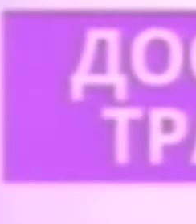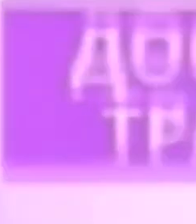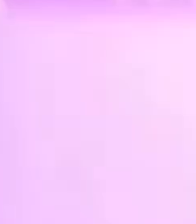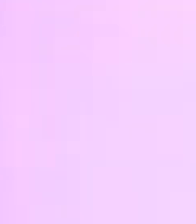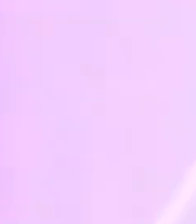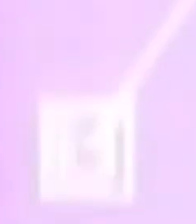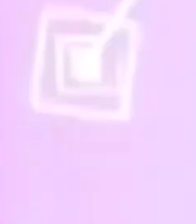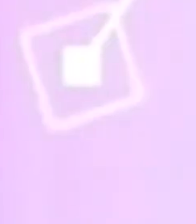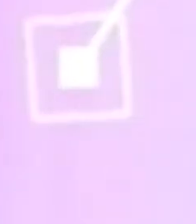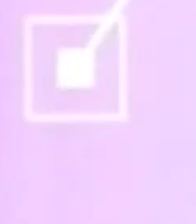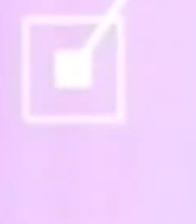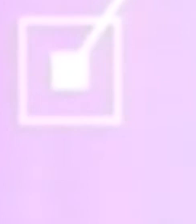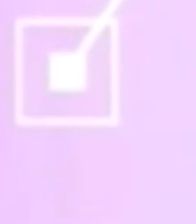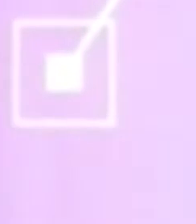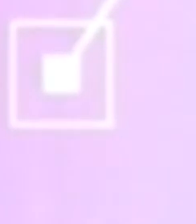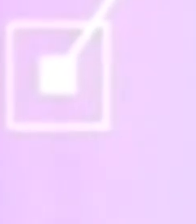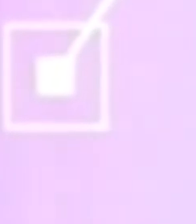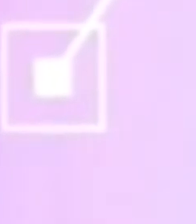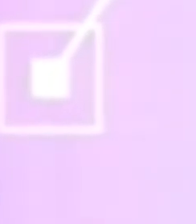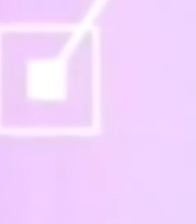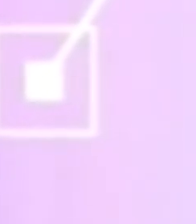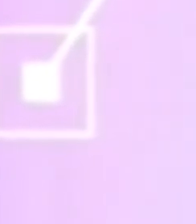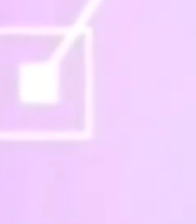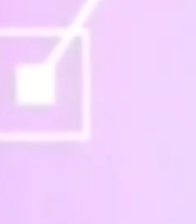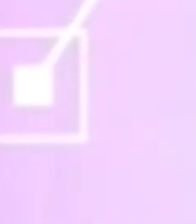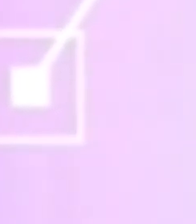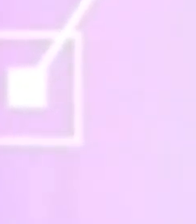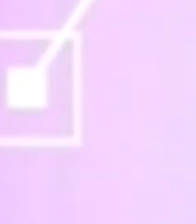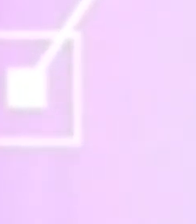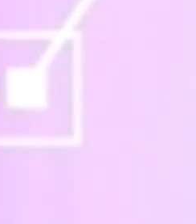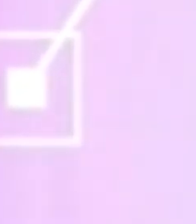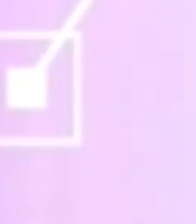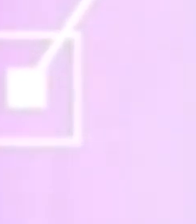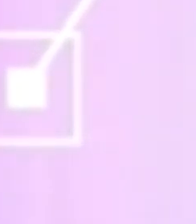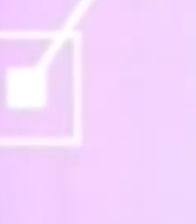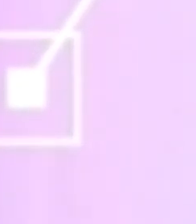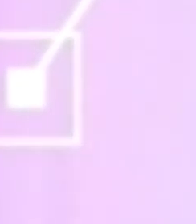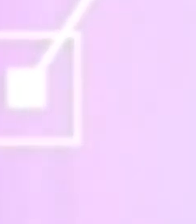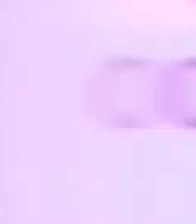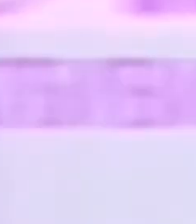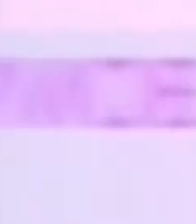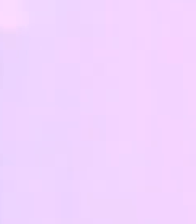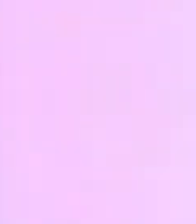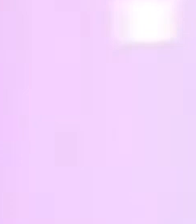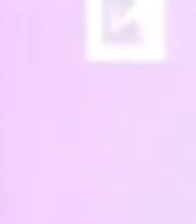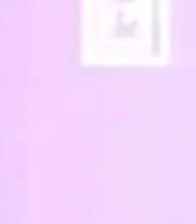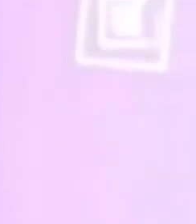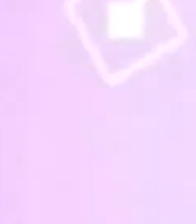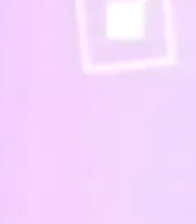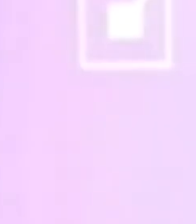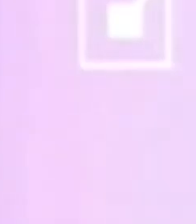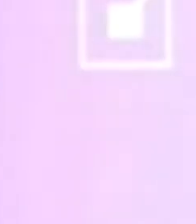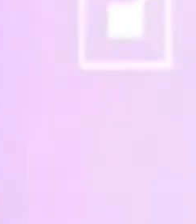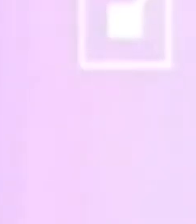різних сферах. Не обіцяйте особливих умов для людей з інвалідністю, літніх людей чи дітей. Створюйте